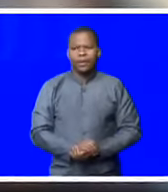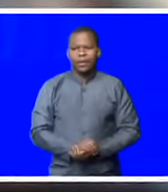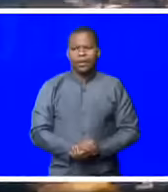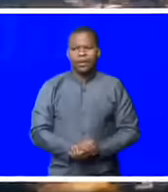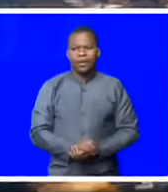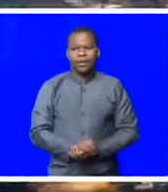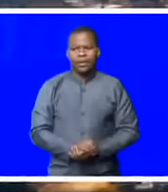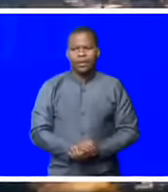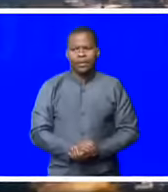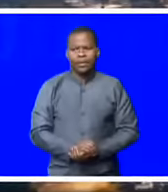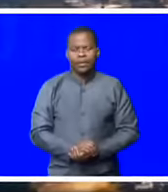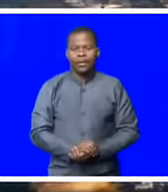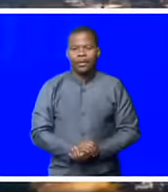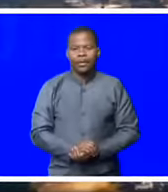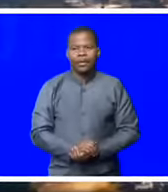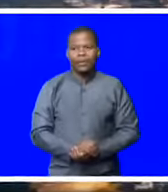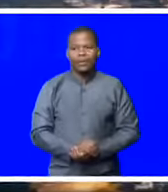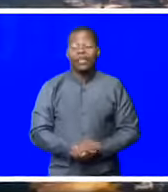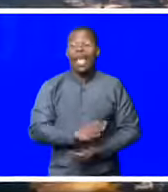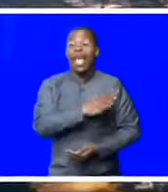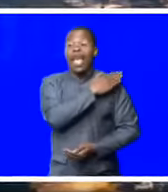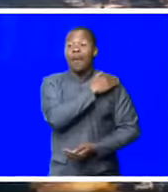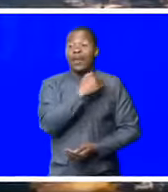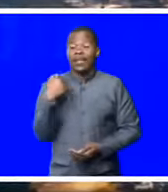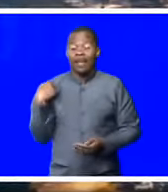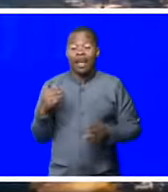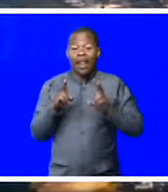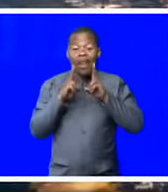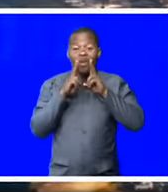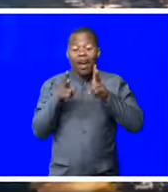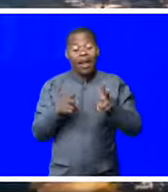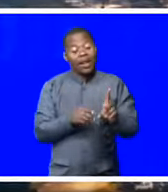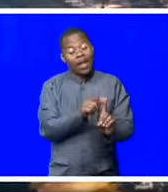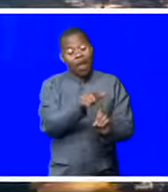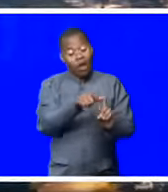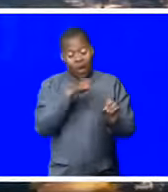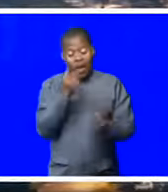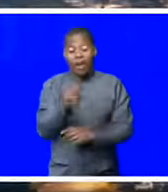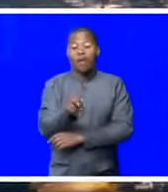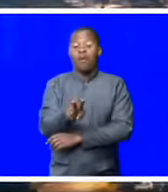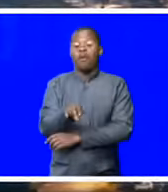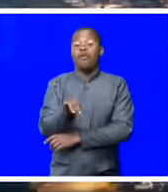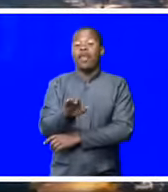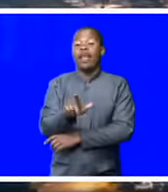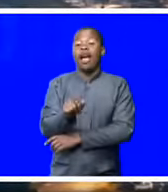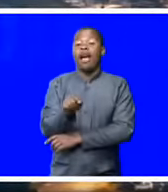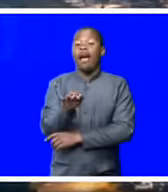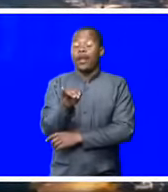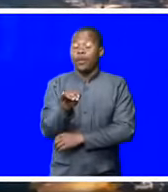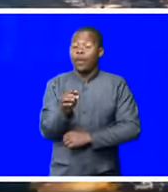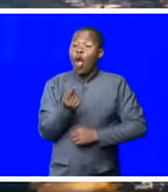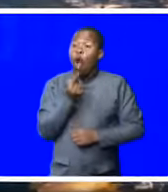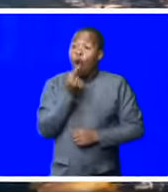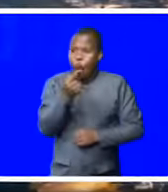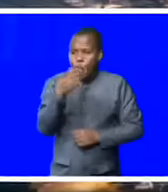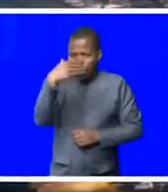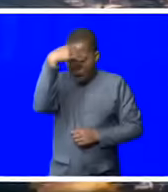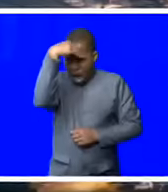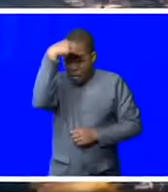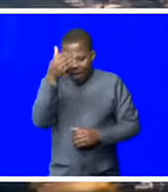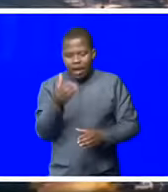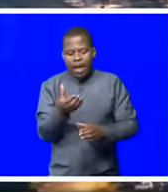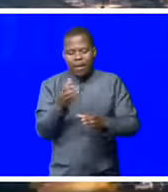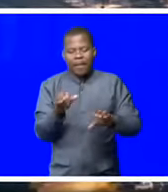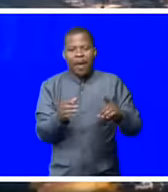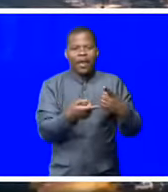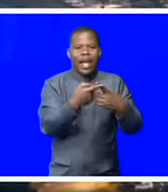Yembabane. Induna yetekuvakasha nemvelo Moses Vilakati ithi bohulumende kufanele babukisane indzaba yemavisa ukuthi